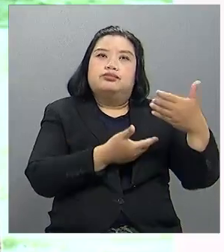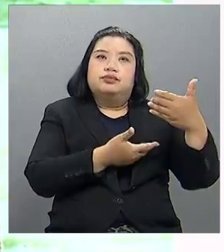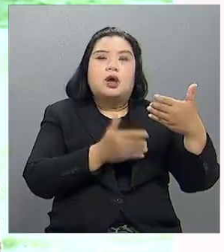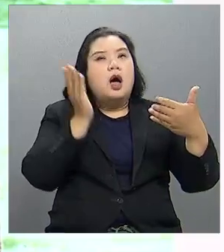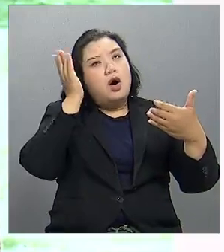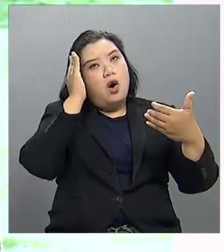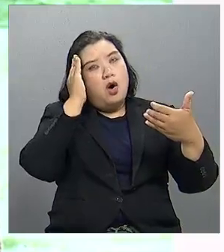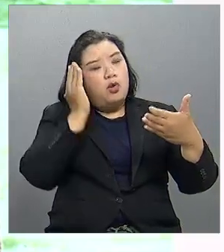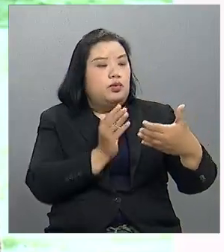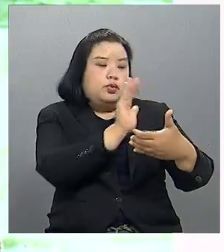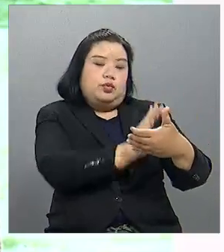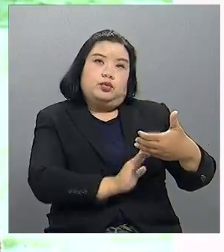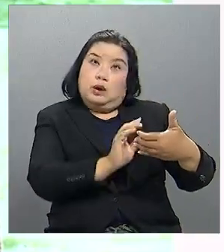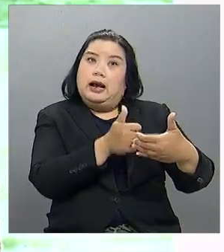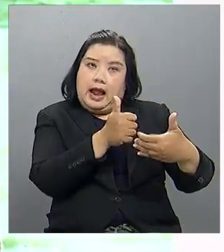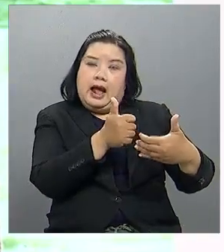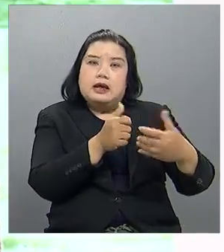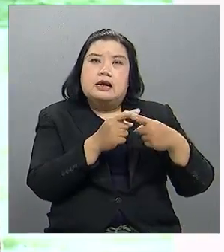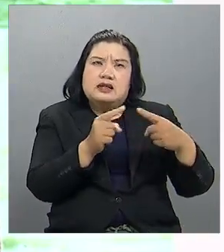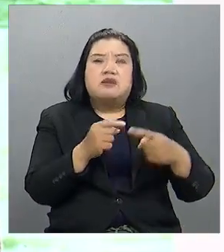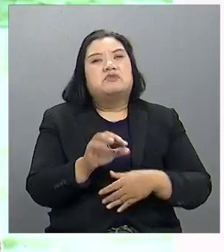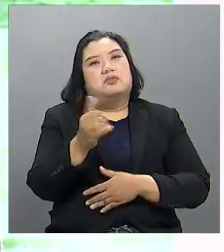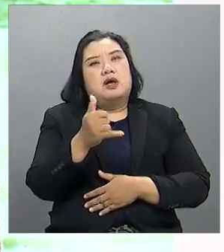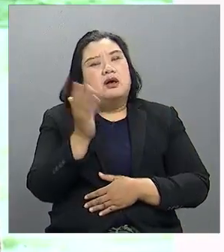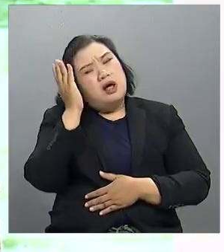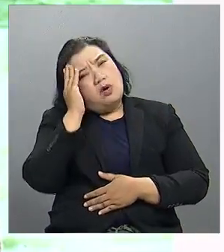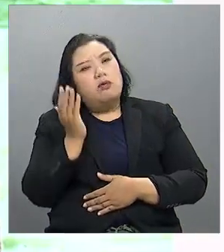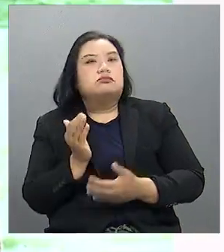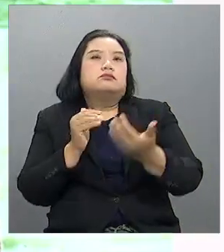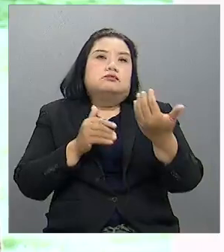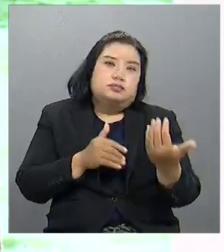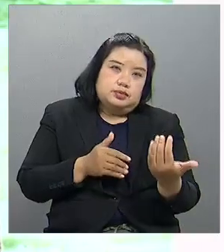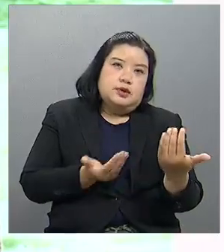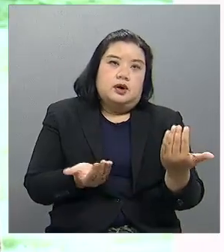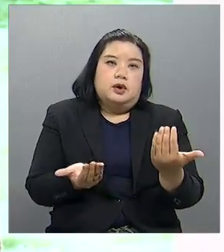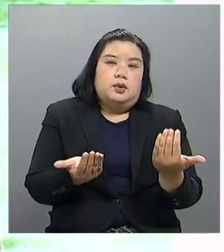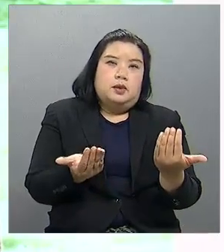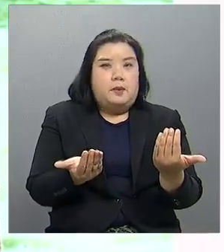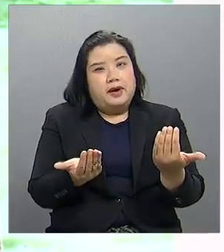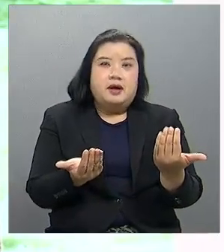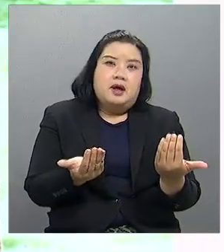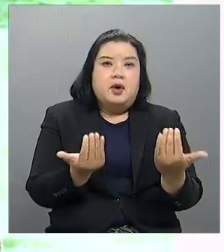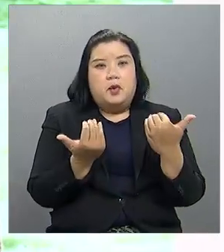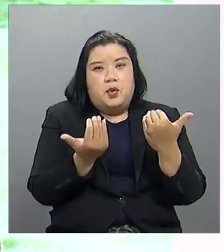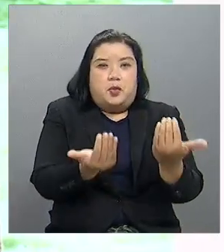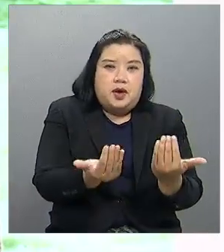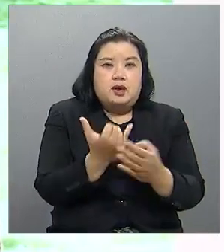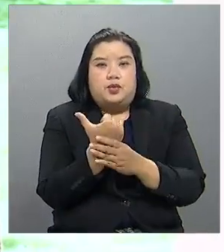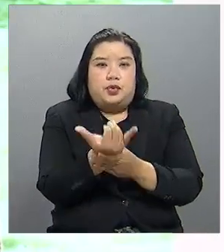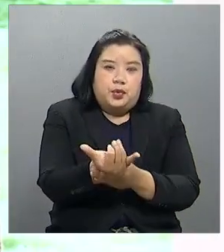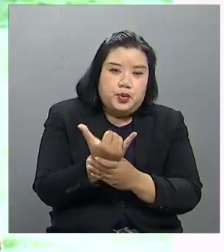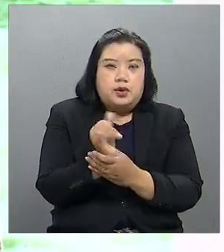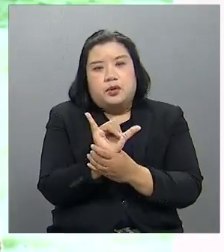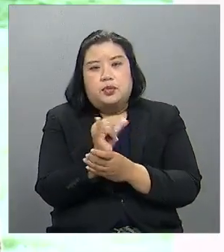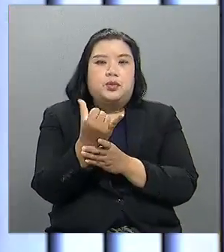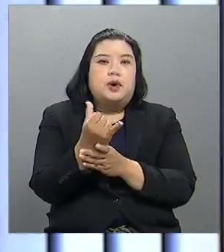ามารถช่วยได้เหมือนกันแต่บางครั้งเด็กก็บอกว่าอยากจะนอนนะก็ใช้วิธีการพลิกตัวแล้วกันนะครับตะแคงซ้ายตะแคงขวาหรือว่าให้นอนแบบว่านอนตร